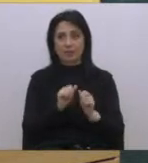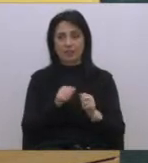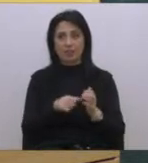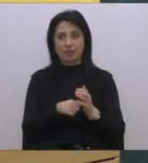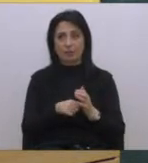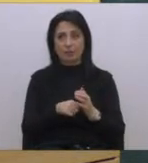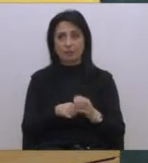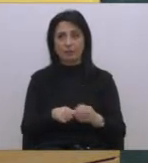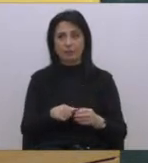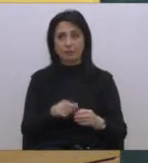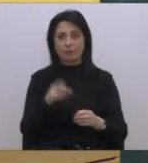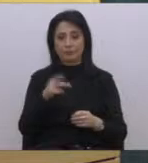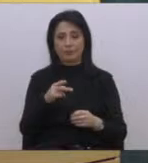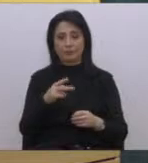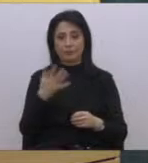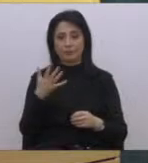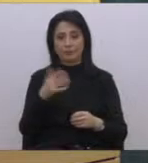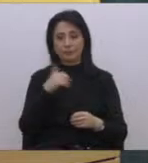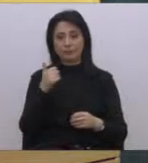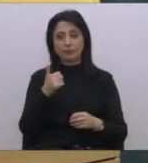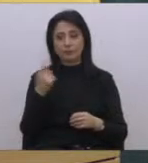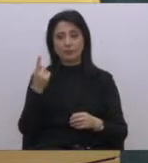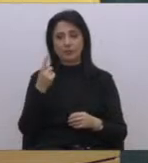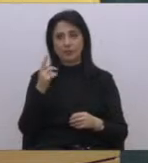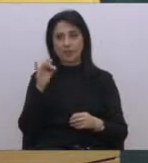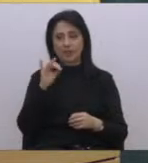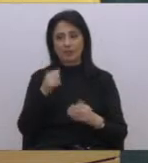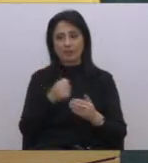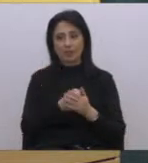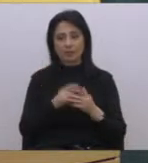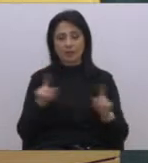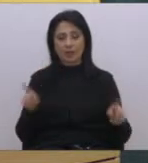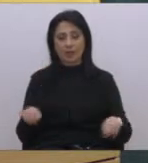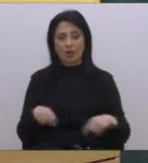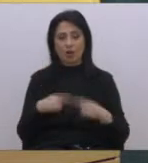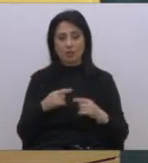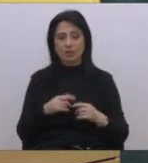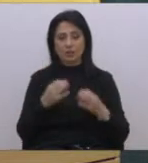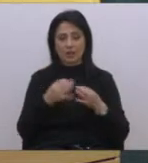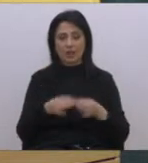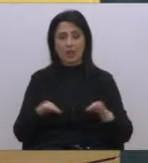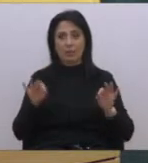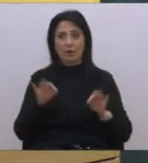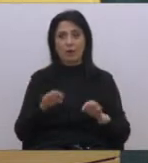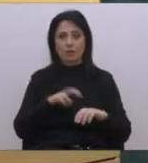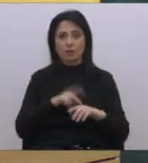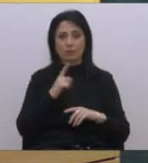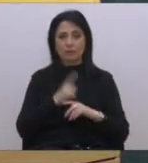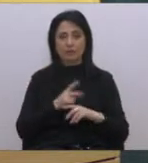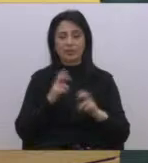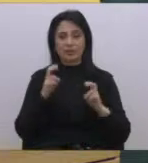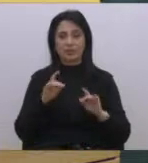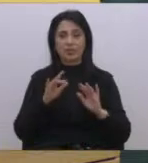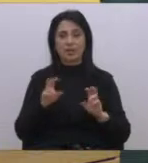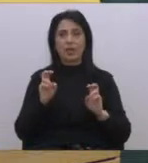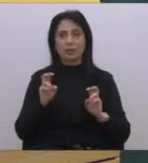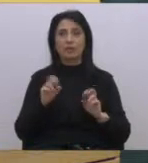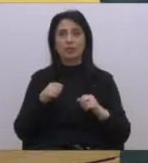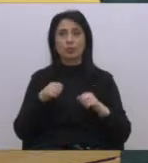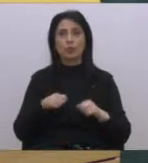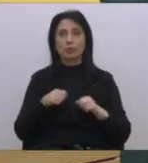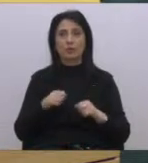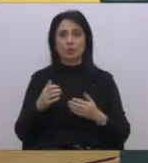საშუალებით. 2025 წლის 1 იანვრამდე განხორციელდება დამოუკიდებელი საექნო ან მიანი ექნის საქმიანობის